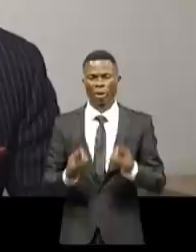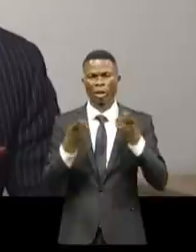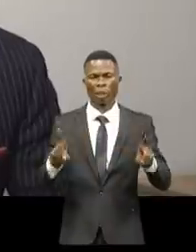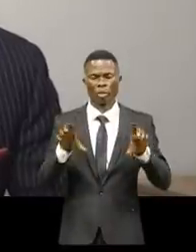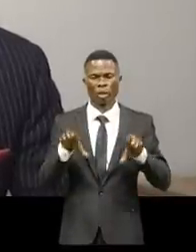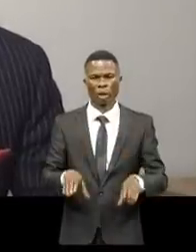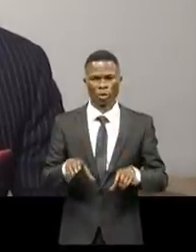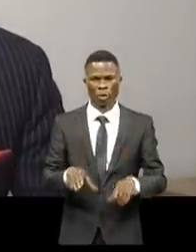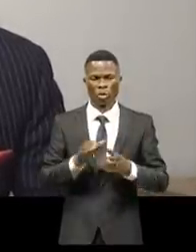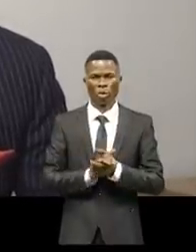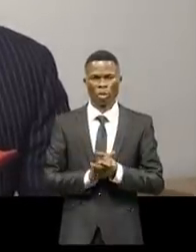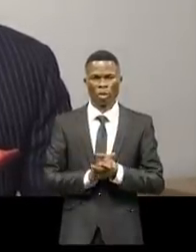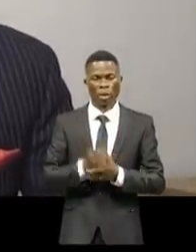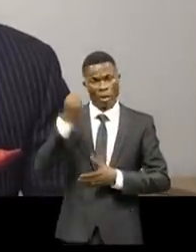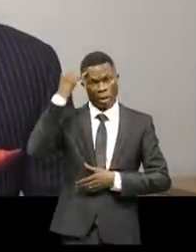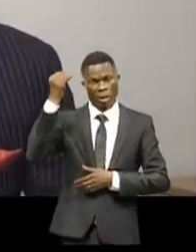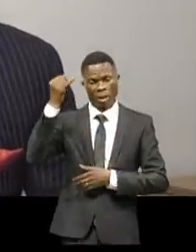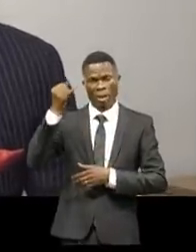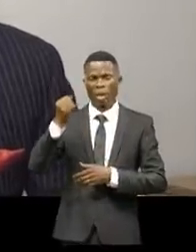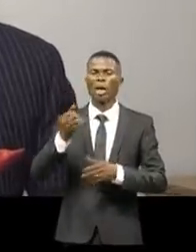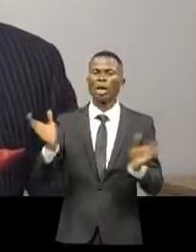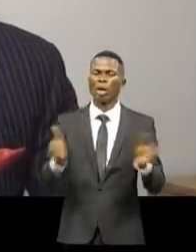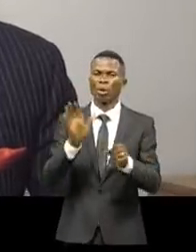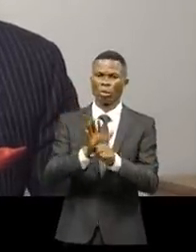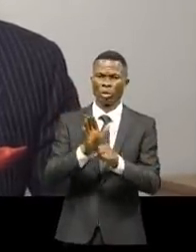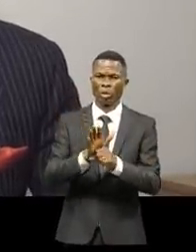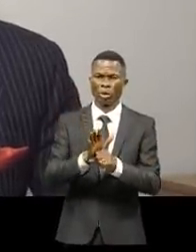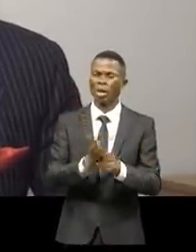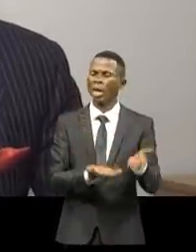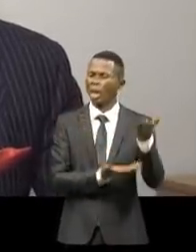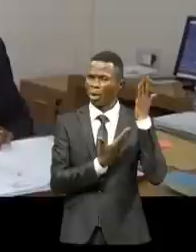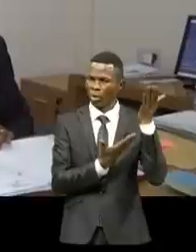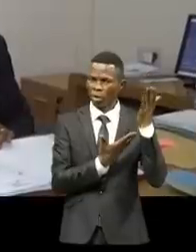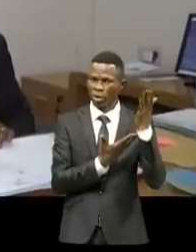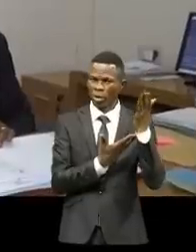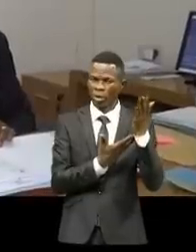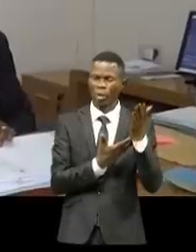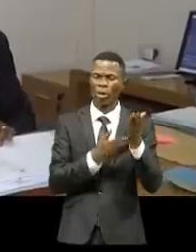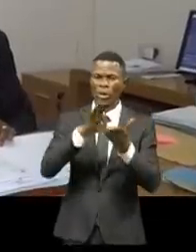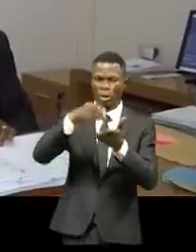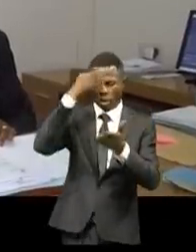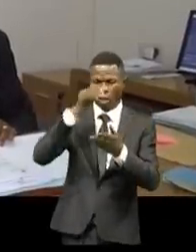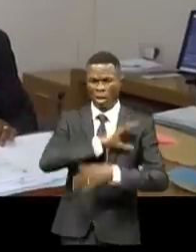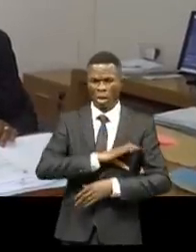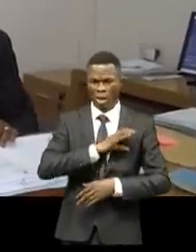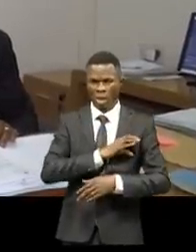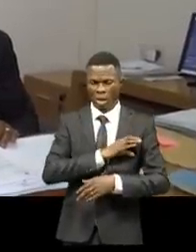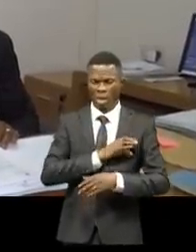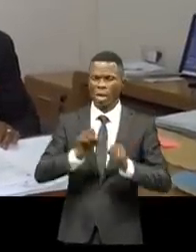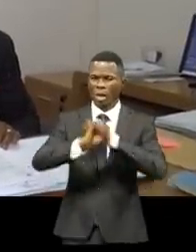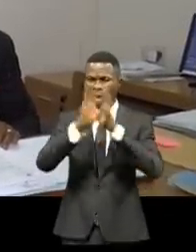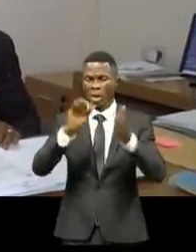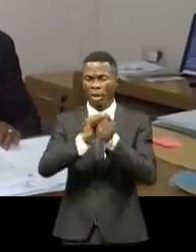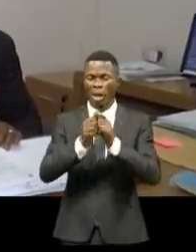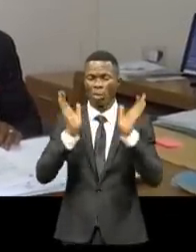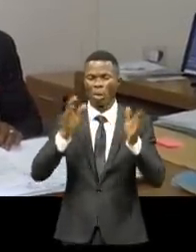du Congo. C'est une initiative motivée par la nécessité de tirer les leçons du caractère imprévisible de